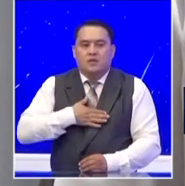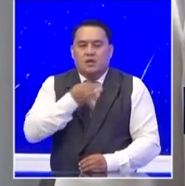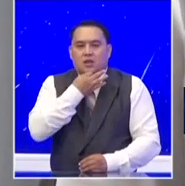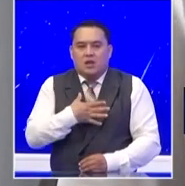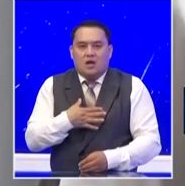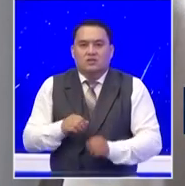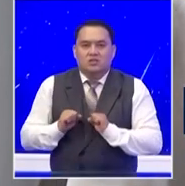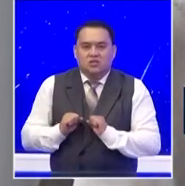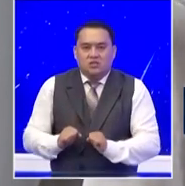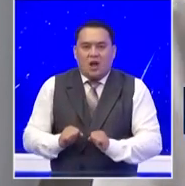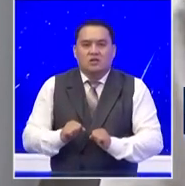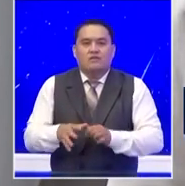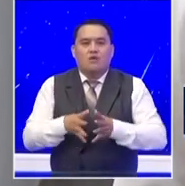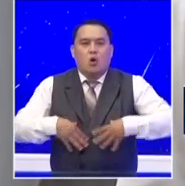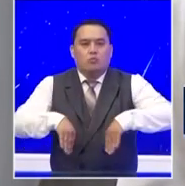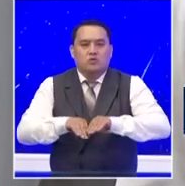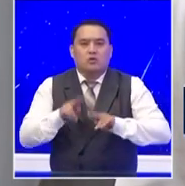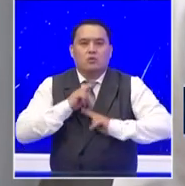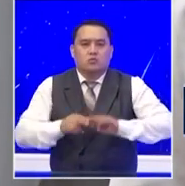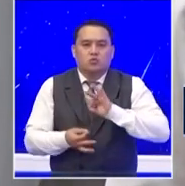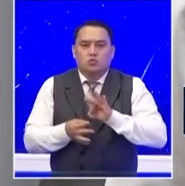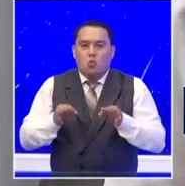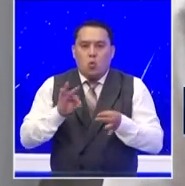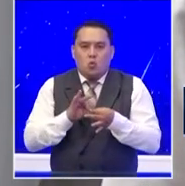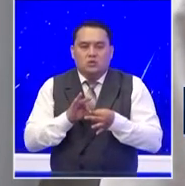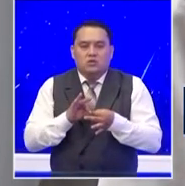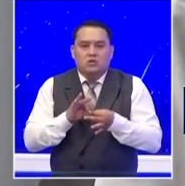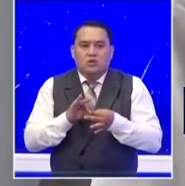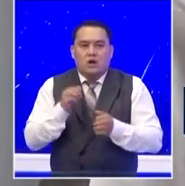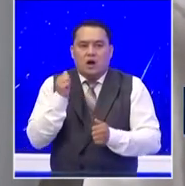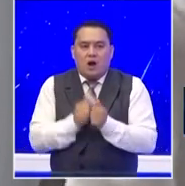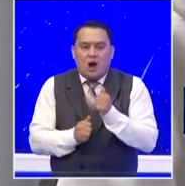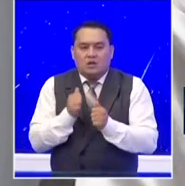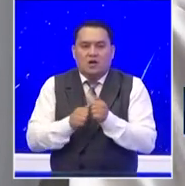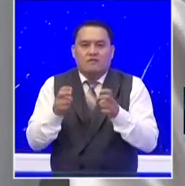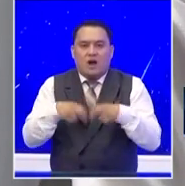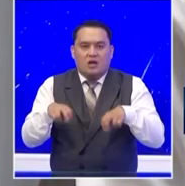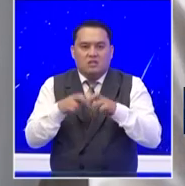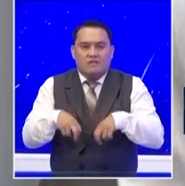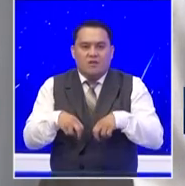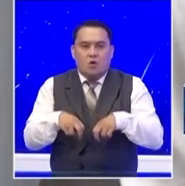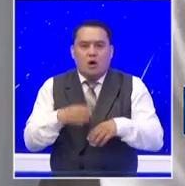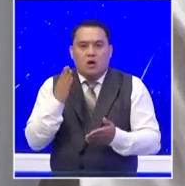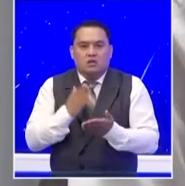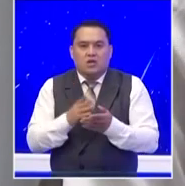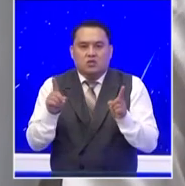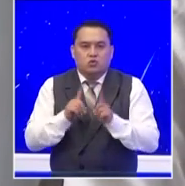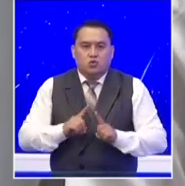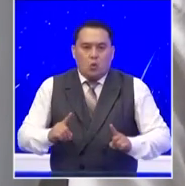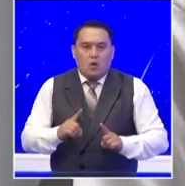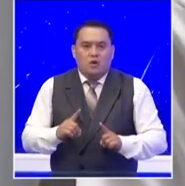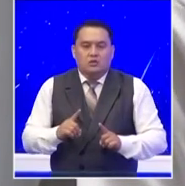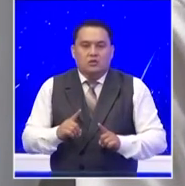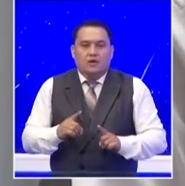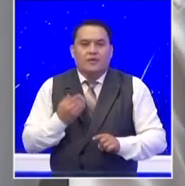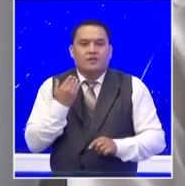что защищаю права граждан. Данная работа очень сложная, очень кропотливая, где каждая деталь в расследовании уголовного дела имеет особое значение, которое нельзя упустить